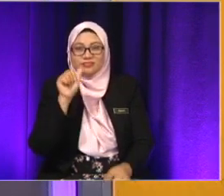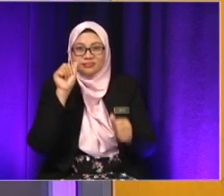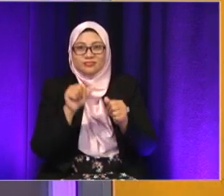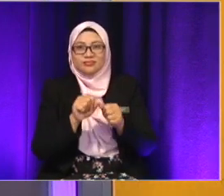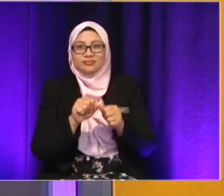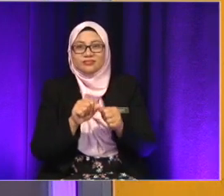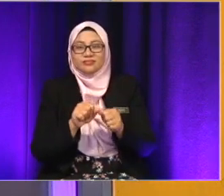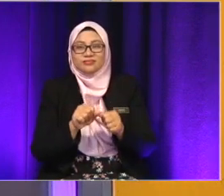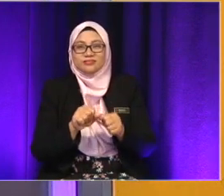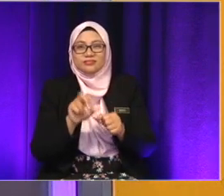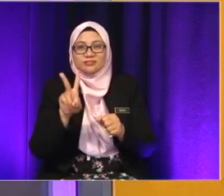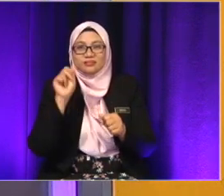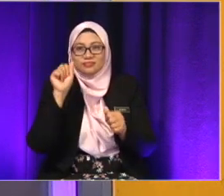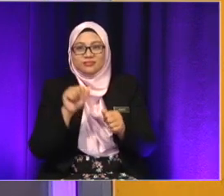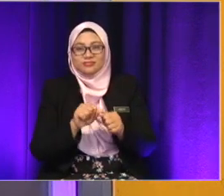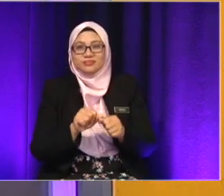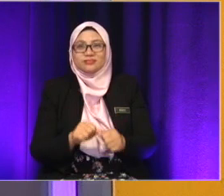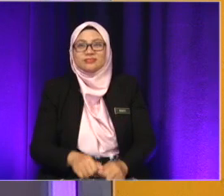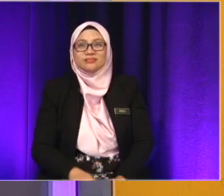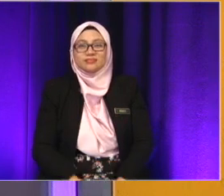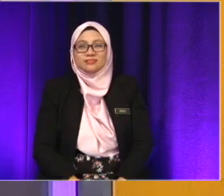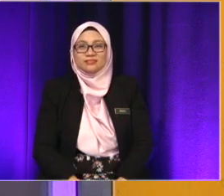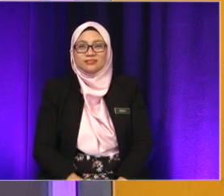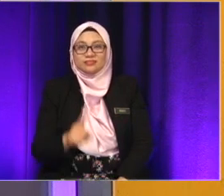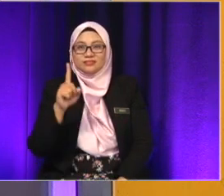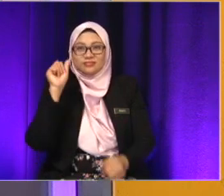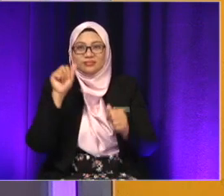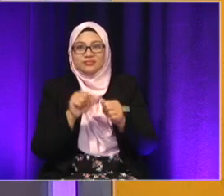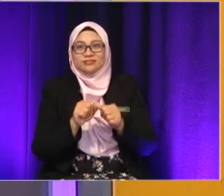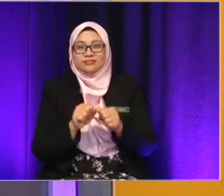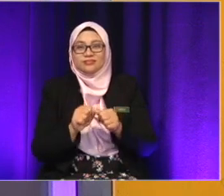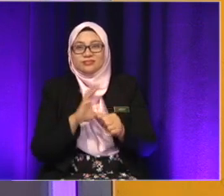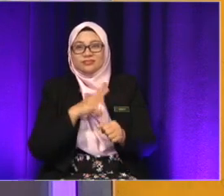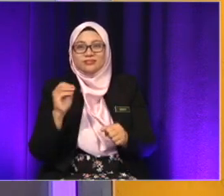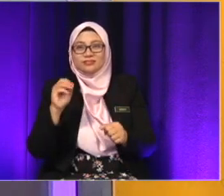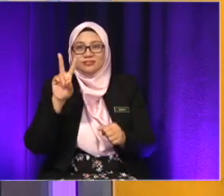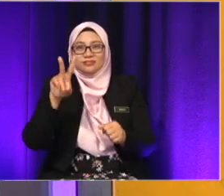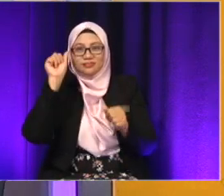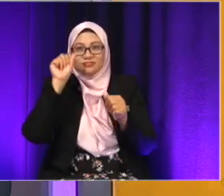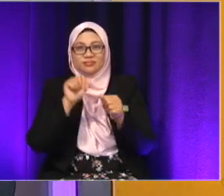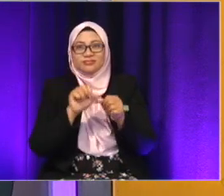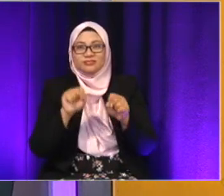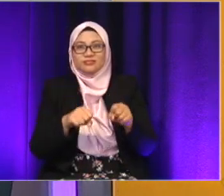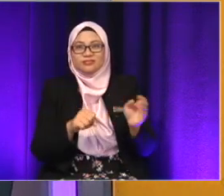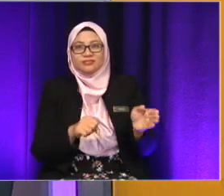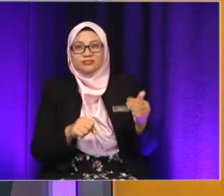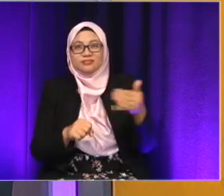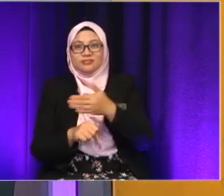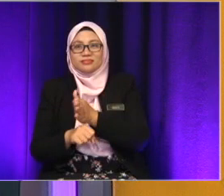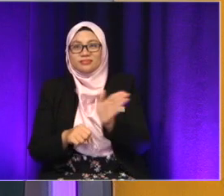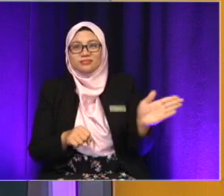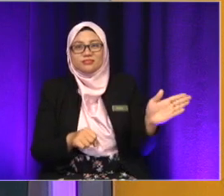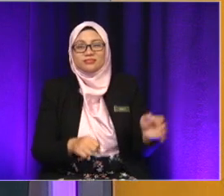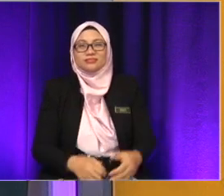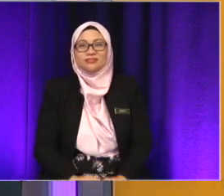dia ada ini kalau lagu tu ada satu arah, kalau yang ni dia ada dua arah, mana dia boleh balikkan. Boleh sedut, boleh